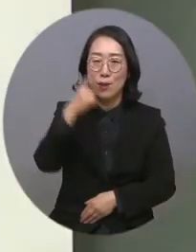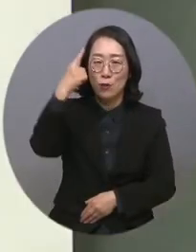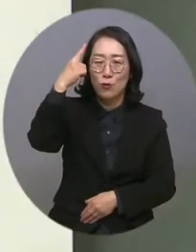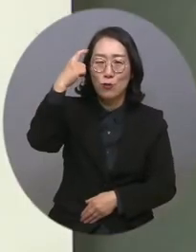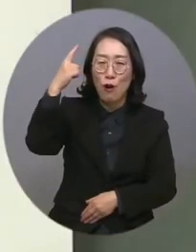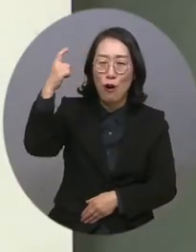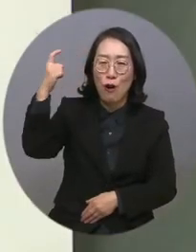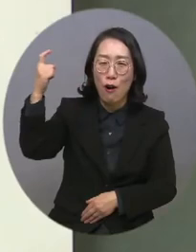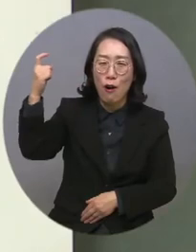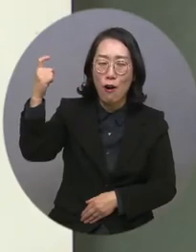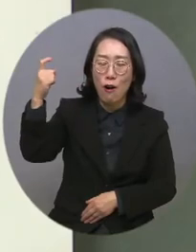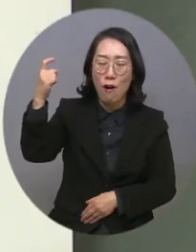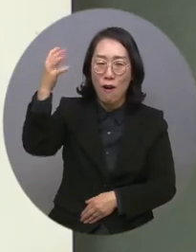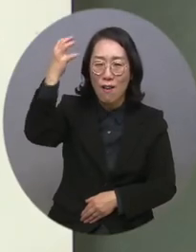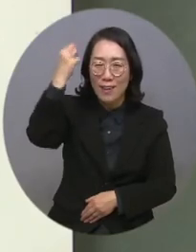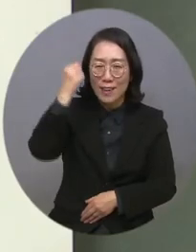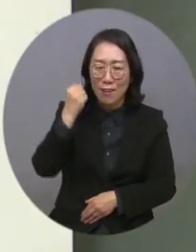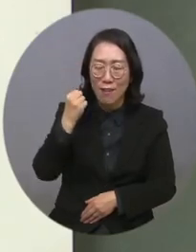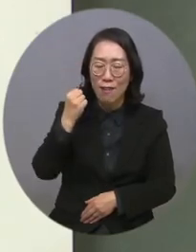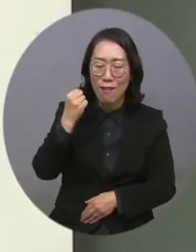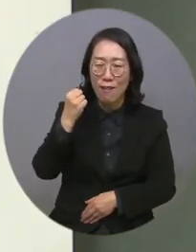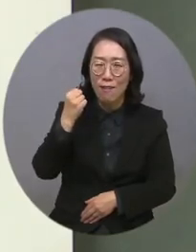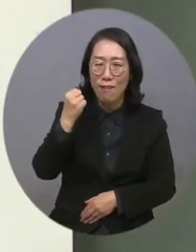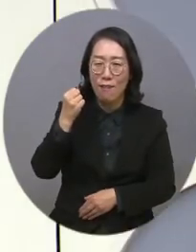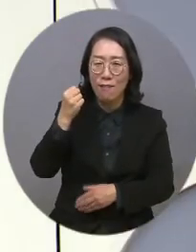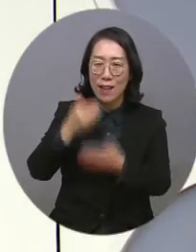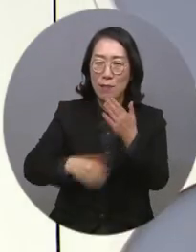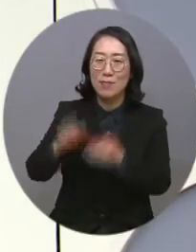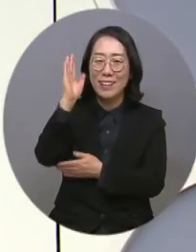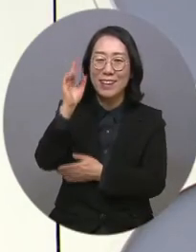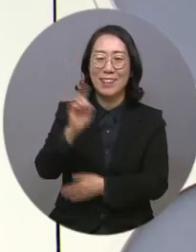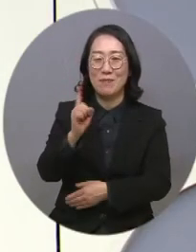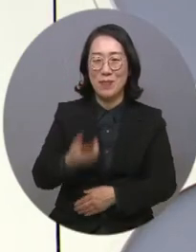할까요? 잊지 못할 이야기가 있다면은 하나 소개 좀 해주세요.